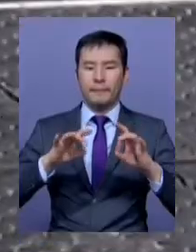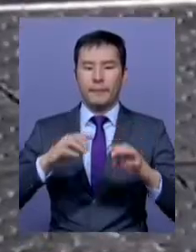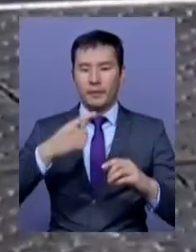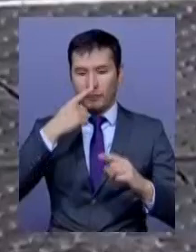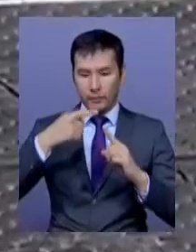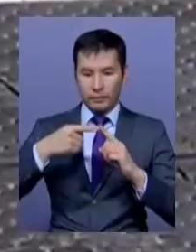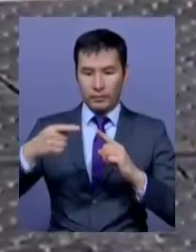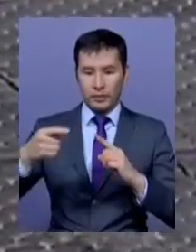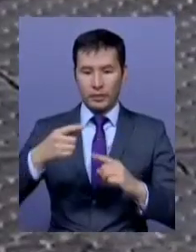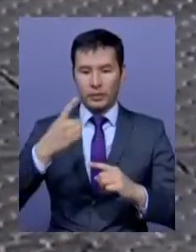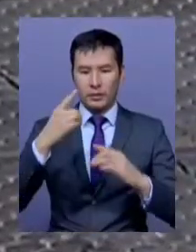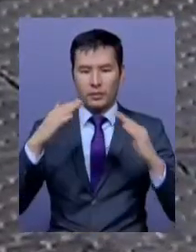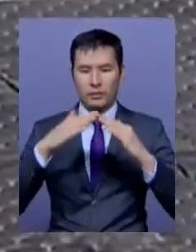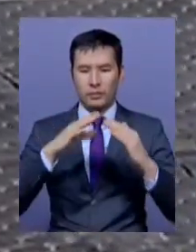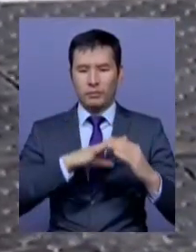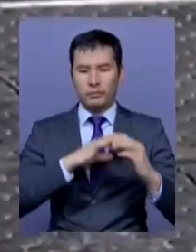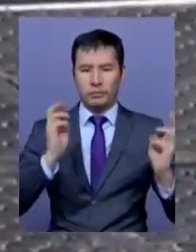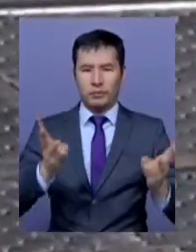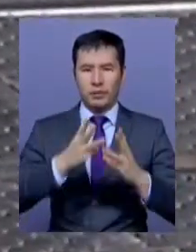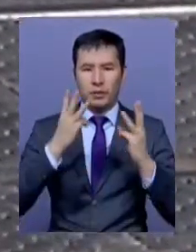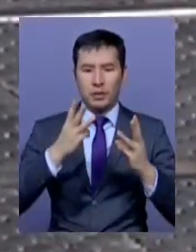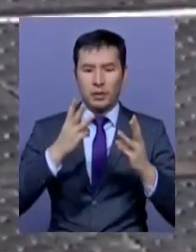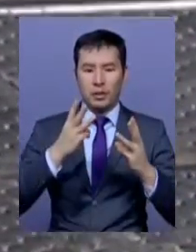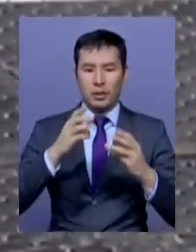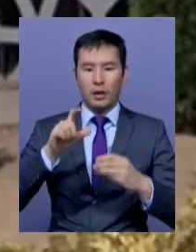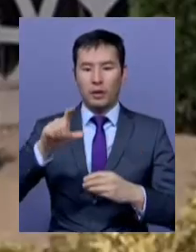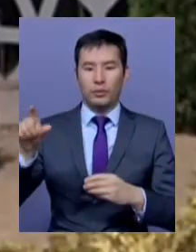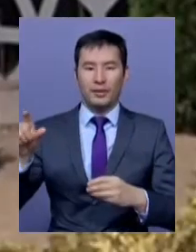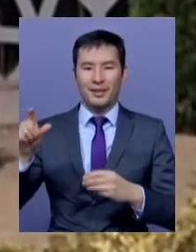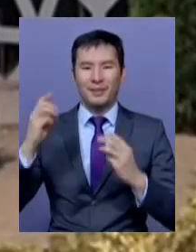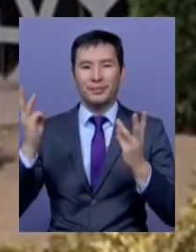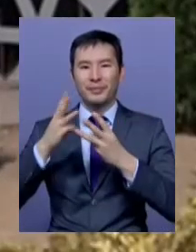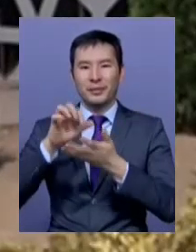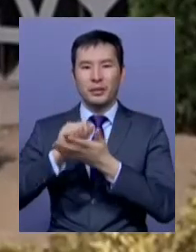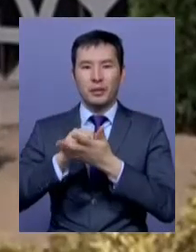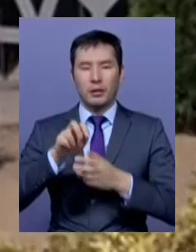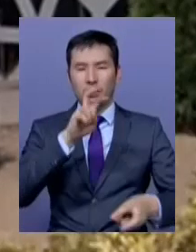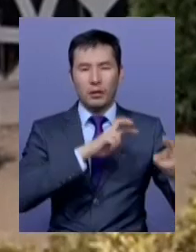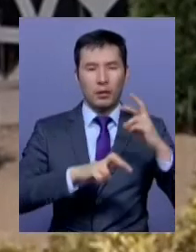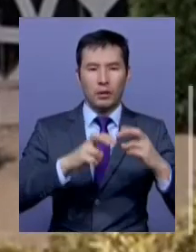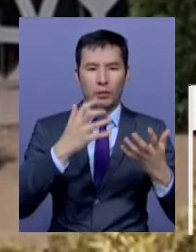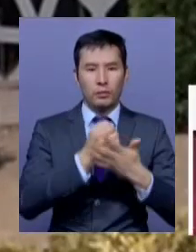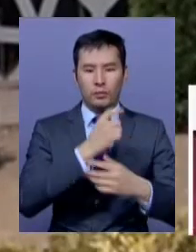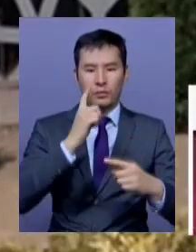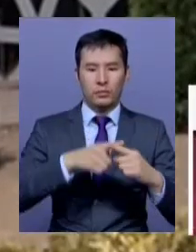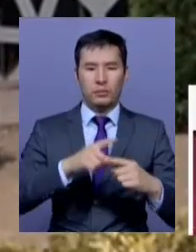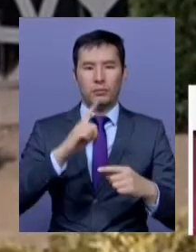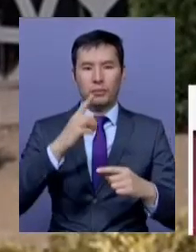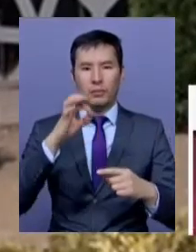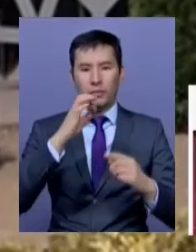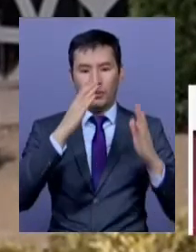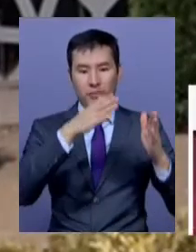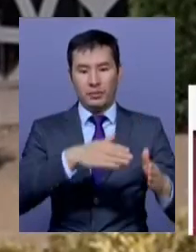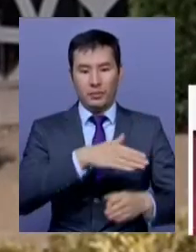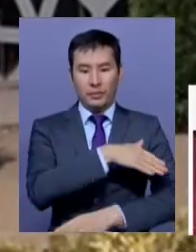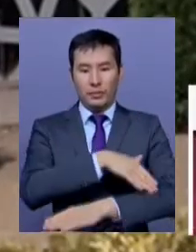жерден көлікте адам да өтпейтін болады дейді жауаптылар. Осы жерде көп авария болады, по концентрациям ДТП